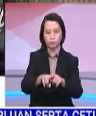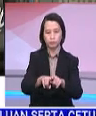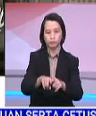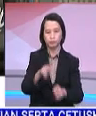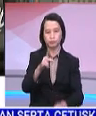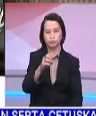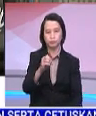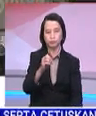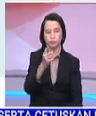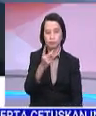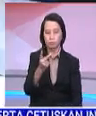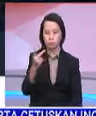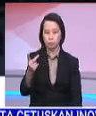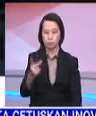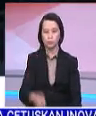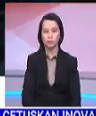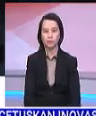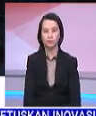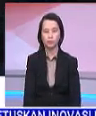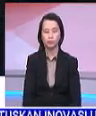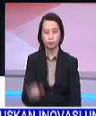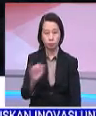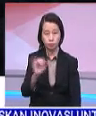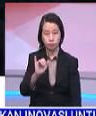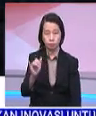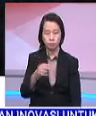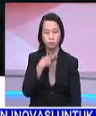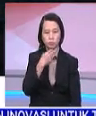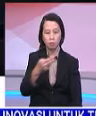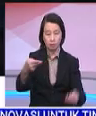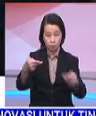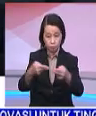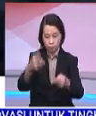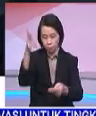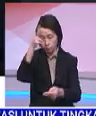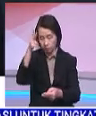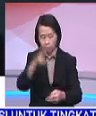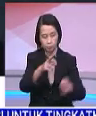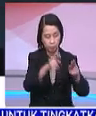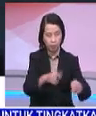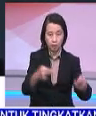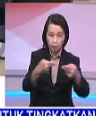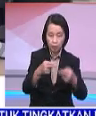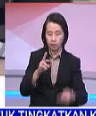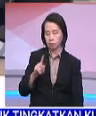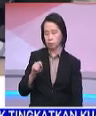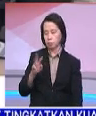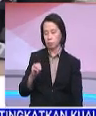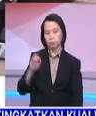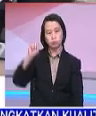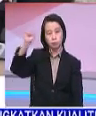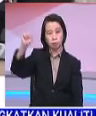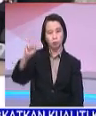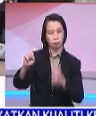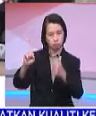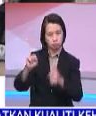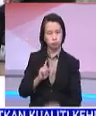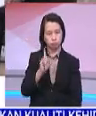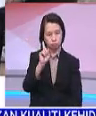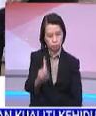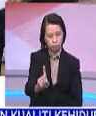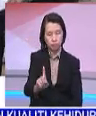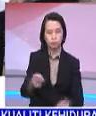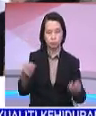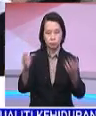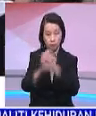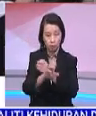Kota Kinabalu sebagai suara penghubung antara kerajaan dan rakyat RTM Sabah terus utuh mendepani cabaran serta